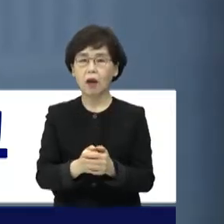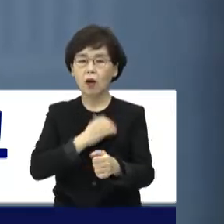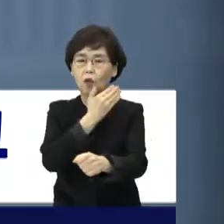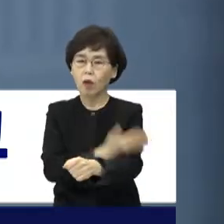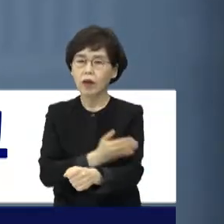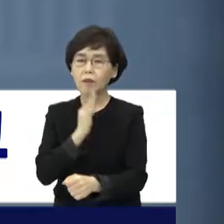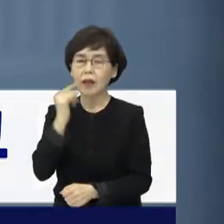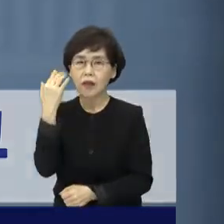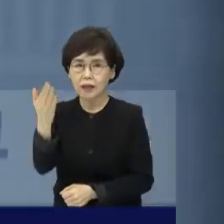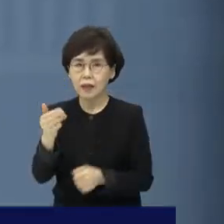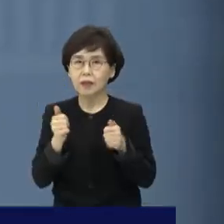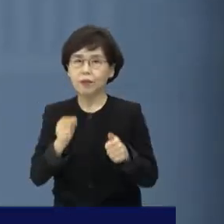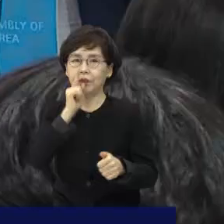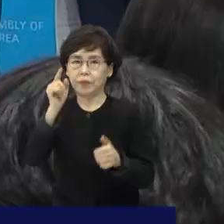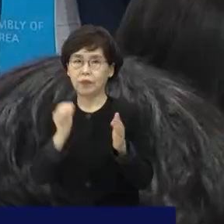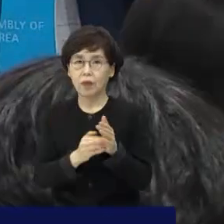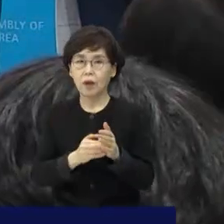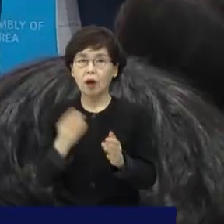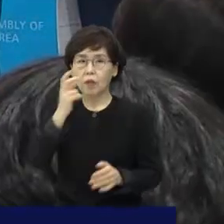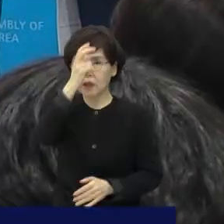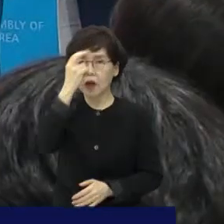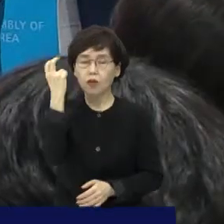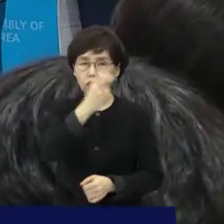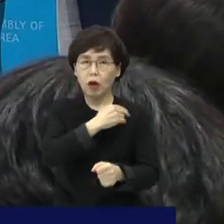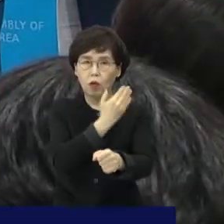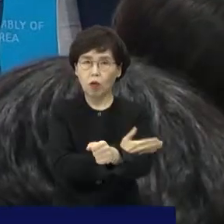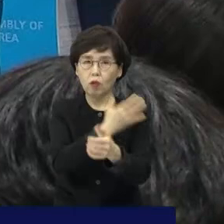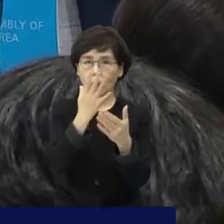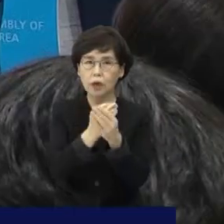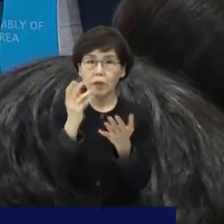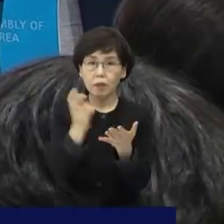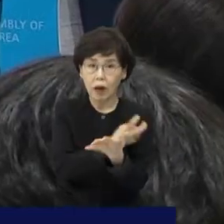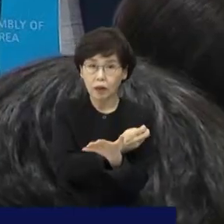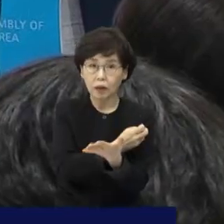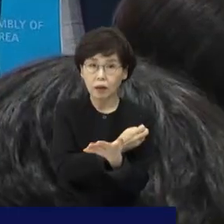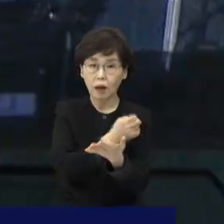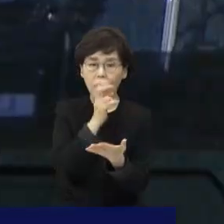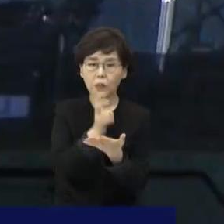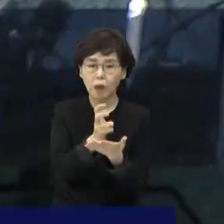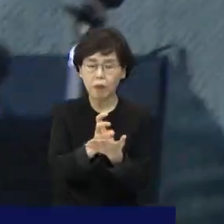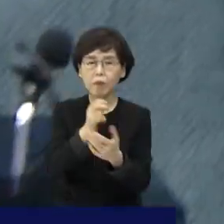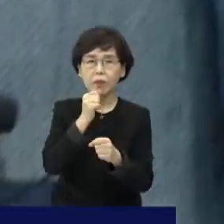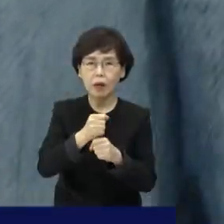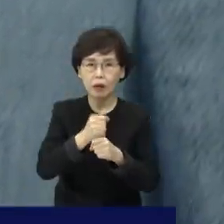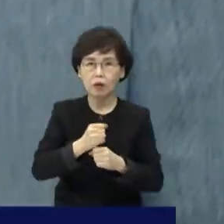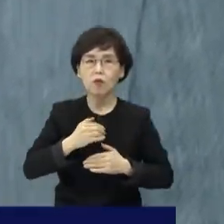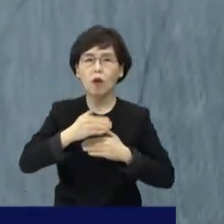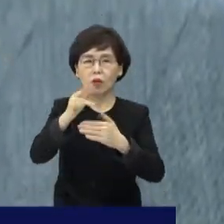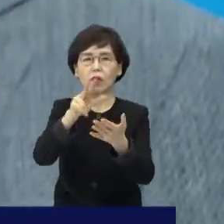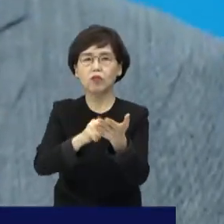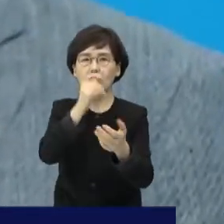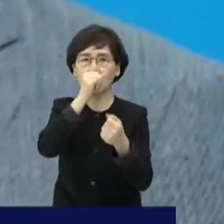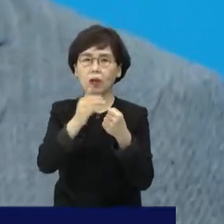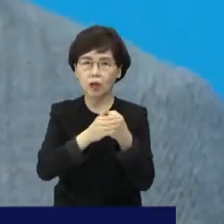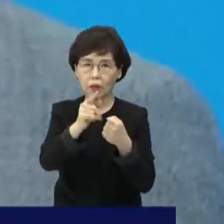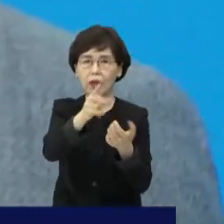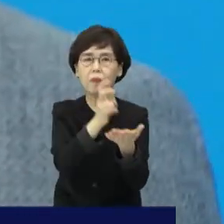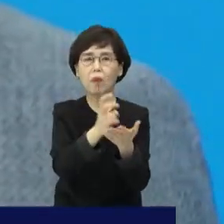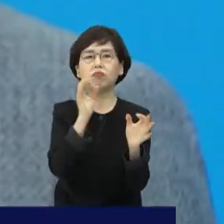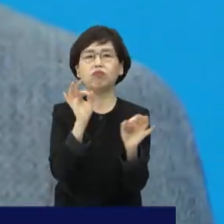심판을 청구했습니다. 검수완박 입법 절차에 흠결이 있었기 때문에 입법 자체가 무효라는